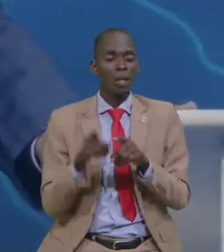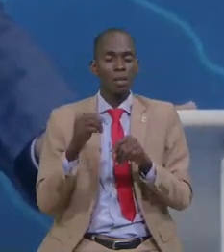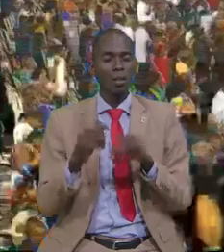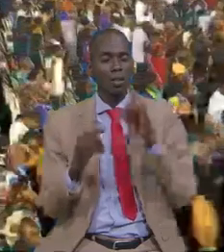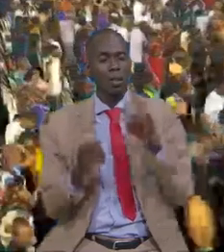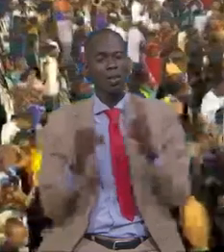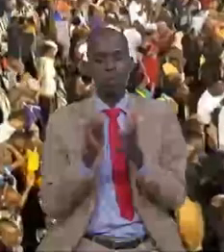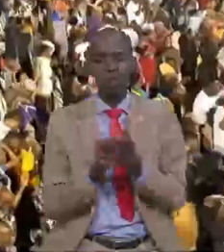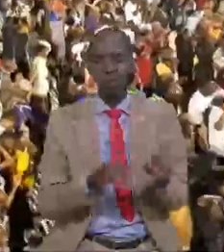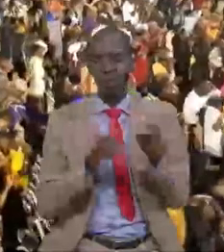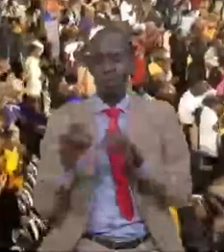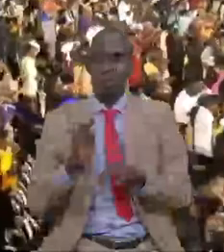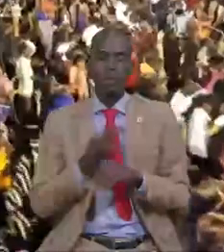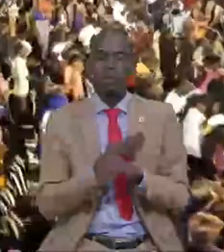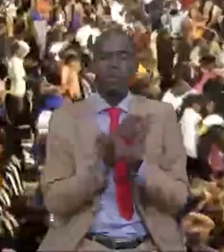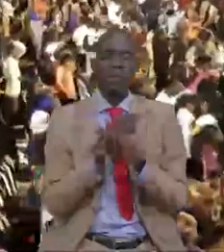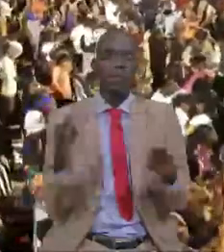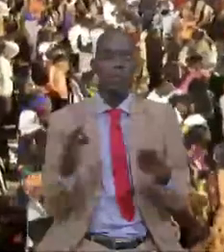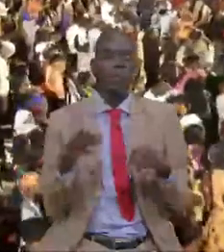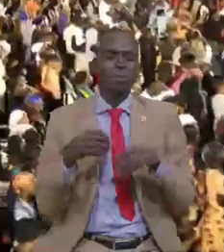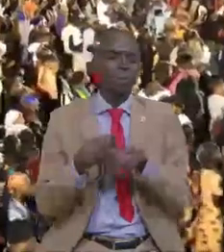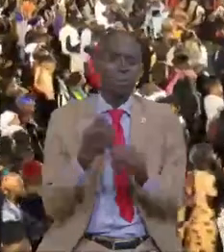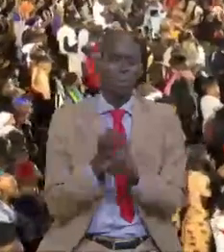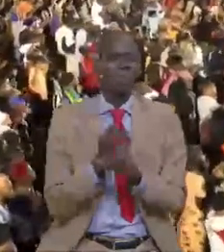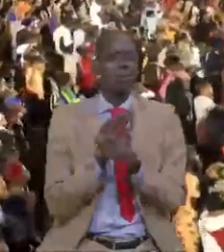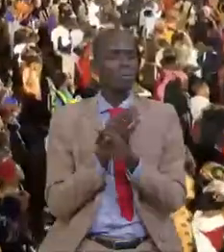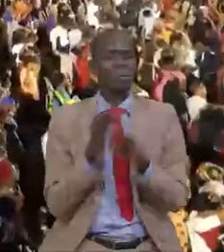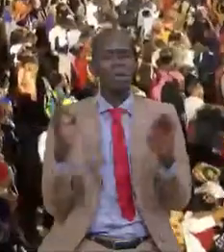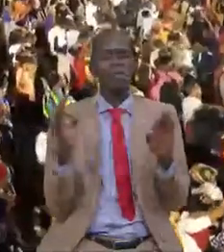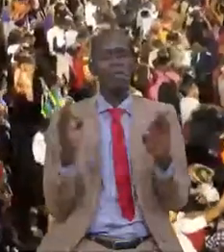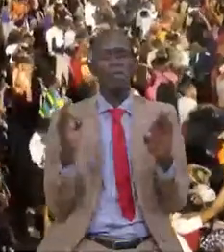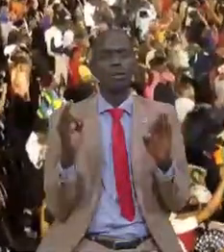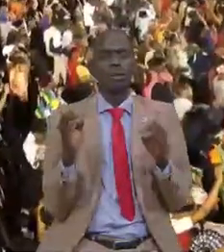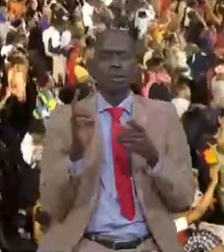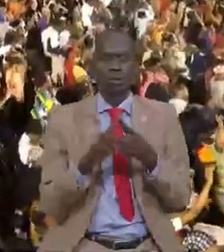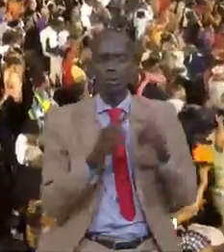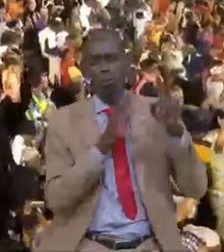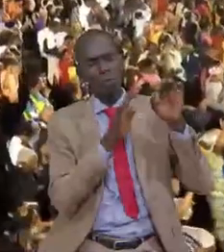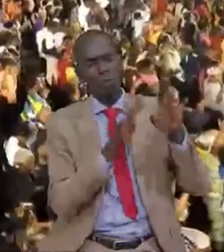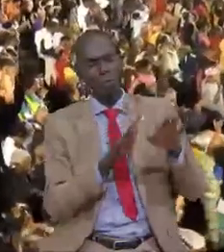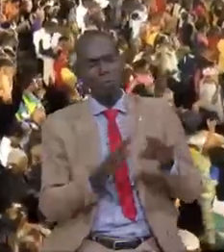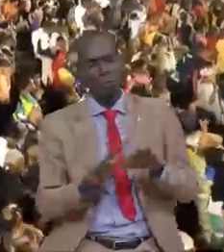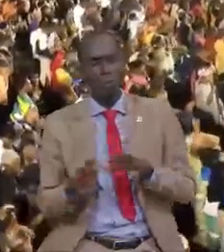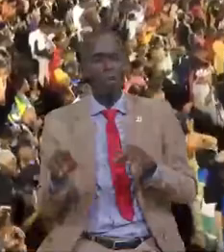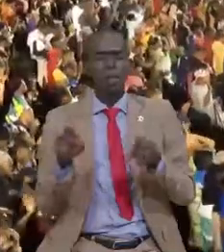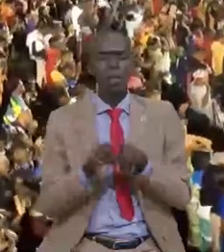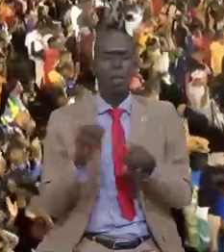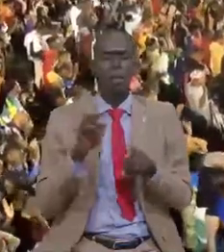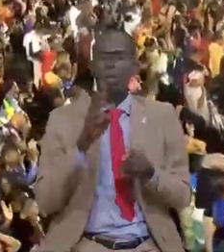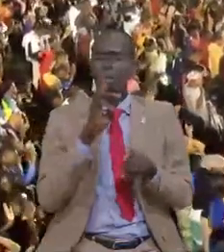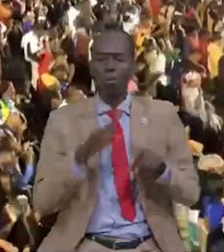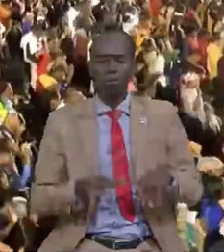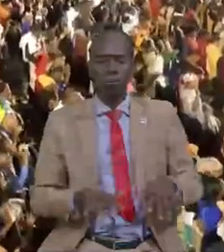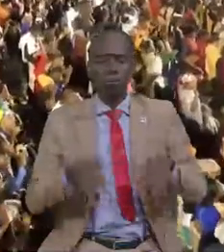Affranchis tout le monde. Que tout le monde soit aussi affranchi que celui qui nous a affranchis. Que la